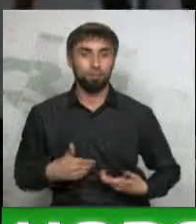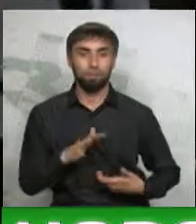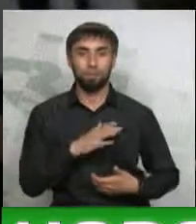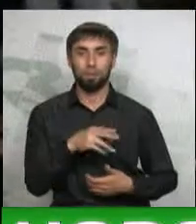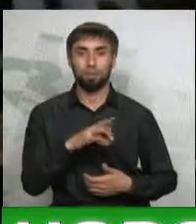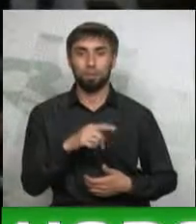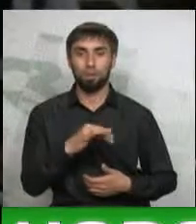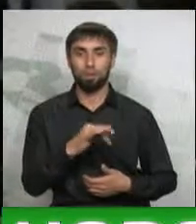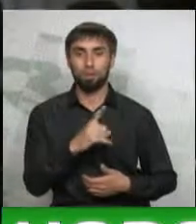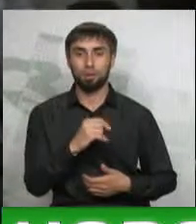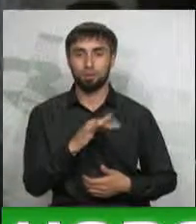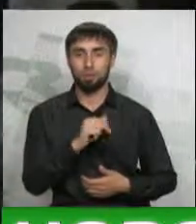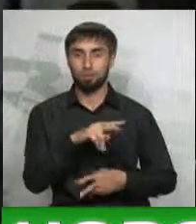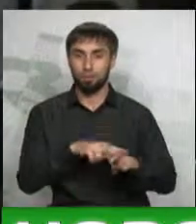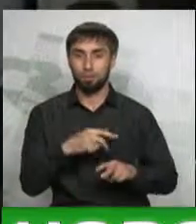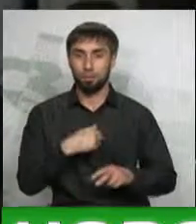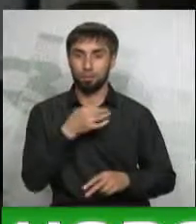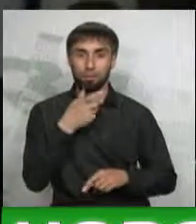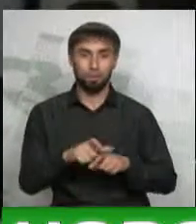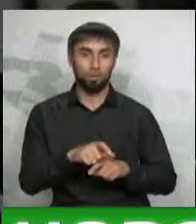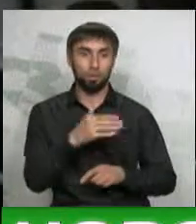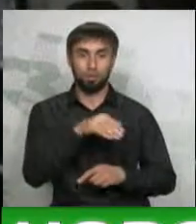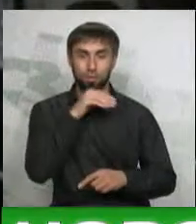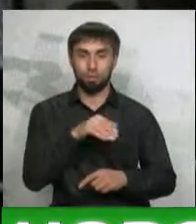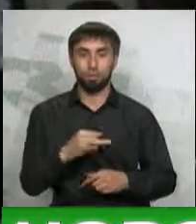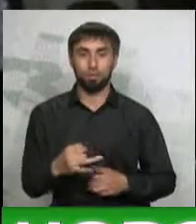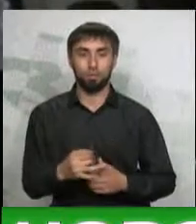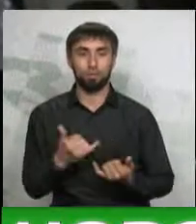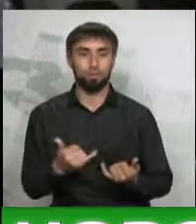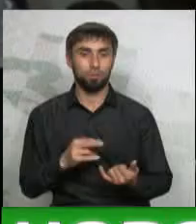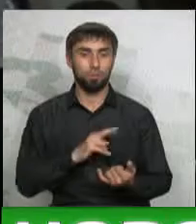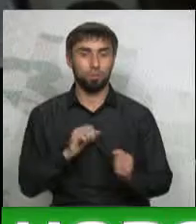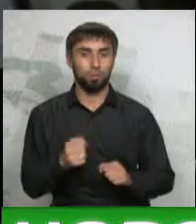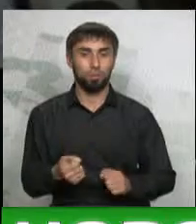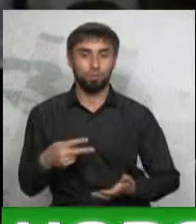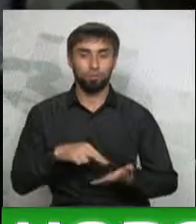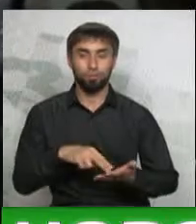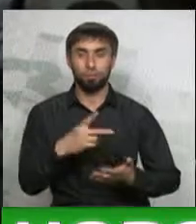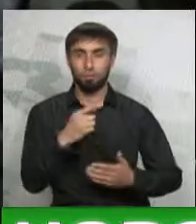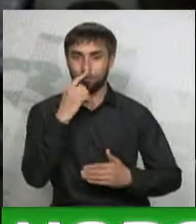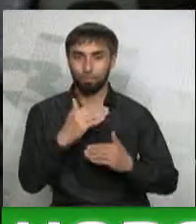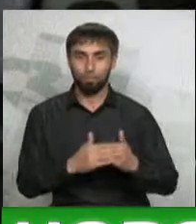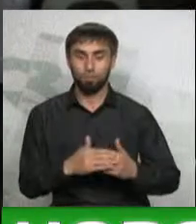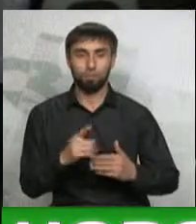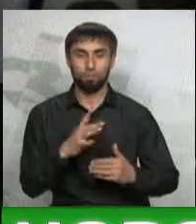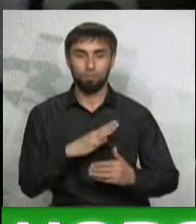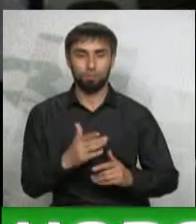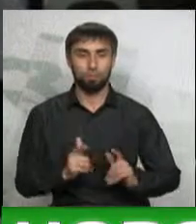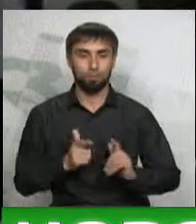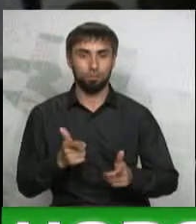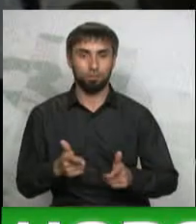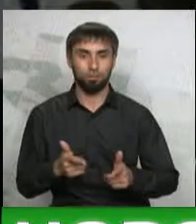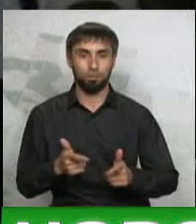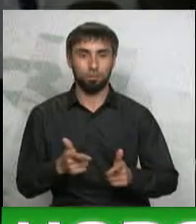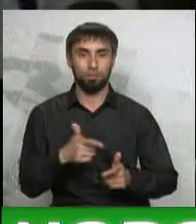заставе, мне очень нравилась его профессия. И сейчас я могу стать на шаг ближе к тому, чтобы поступить